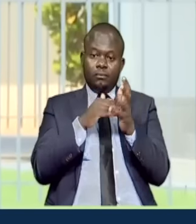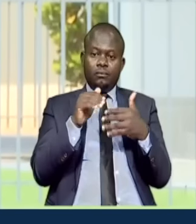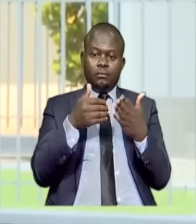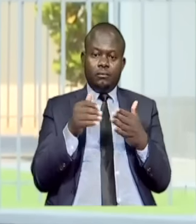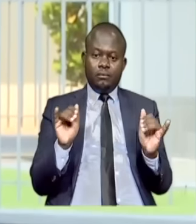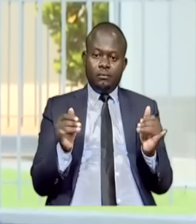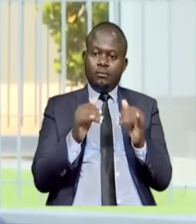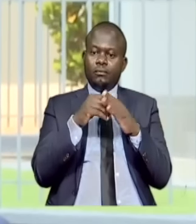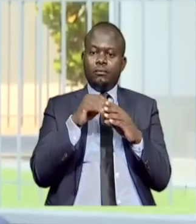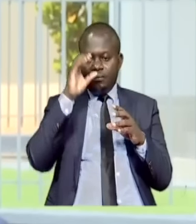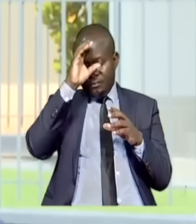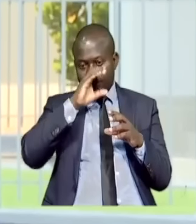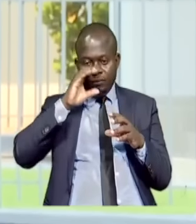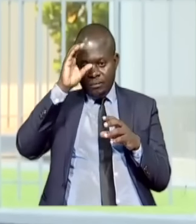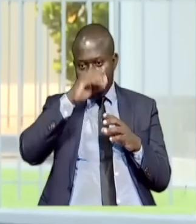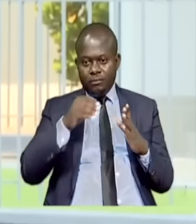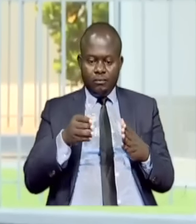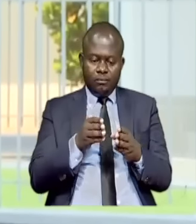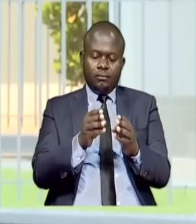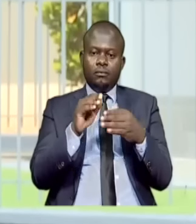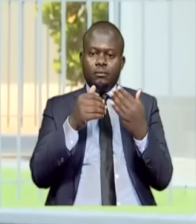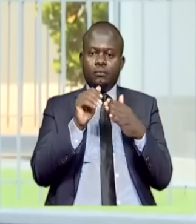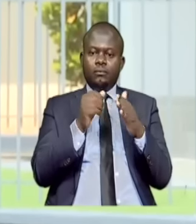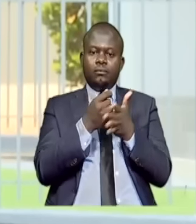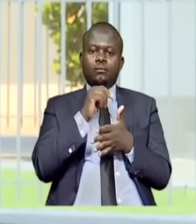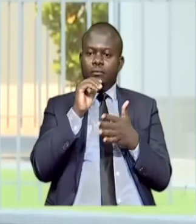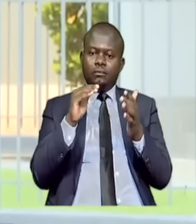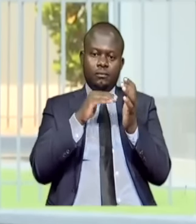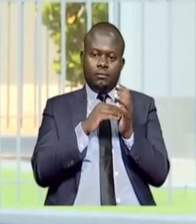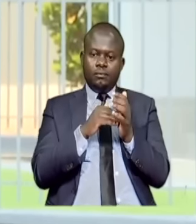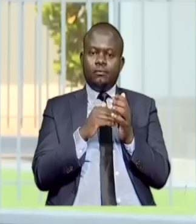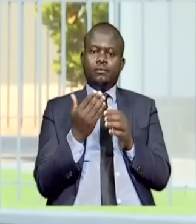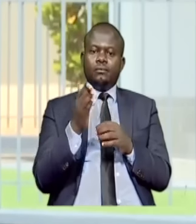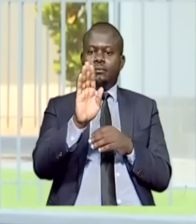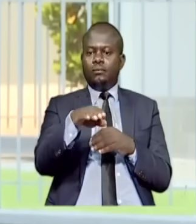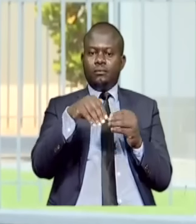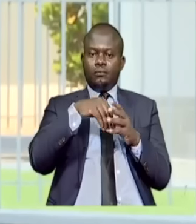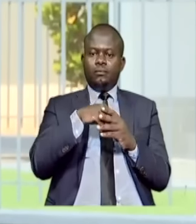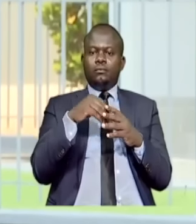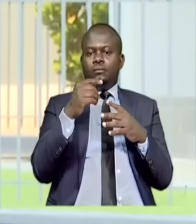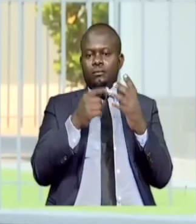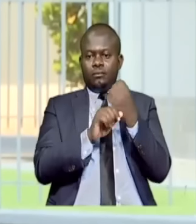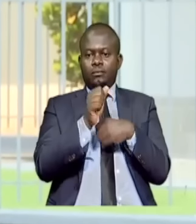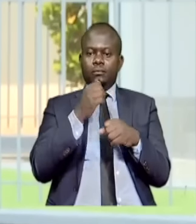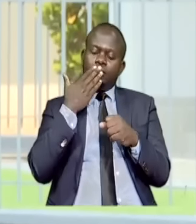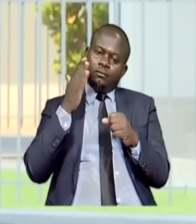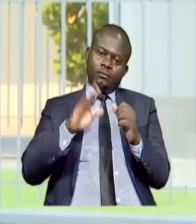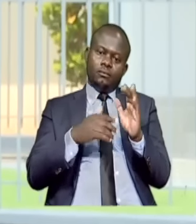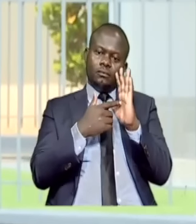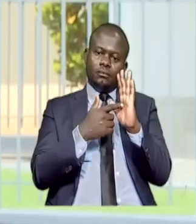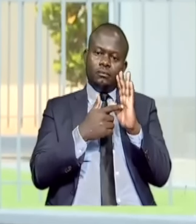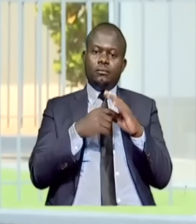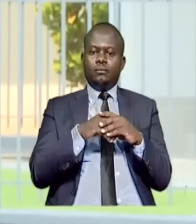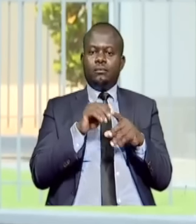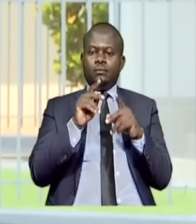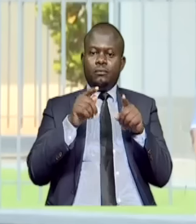tukagerageza no gushaka inzira zituma tutazongera kuba twasubira muri ibyo bikorwa bibi byaranze bagenzi